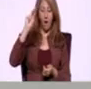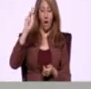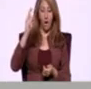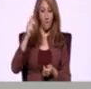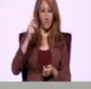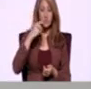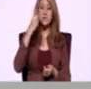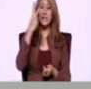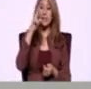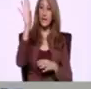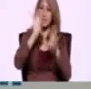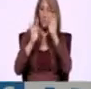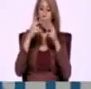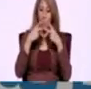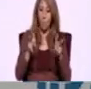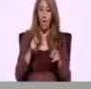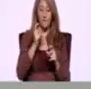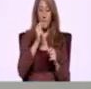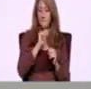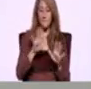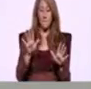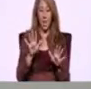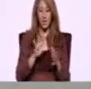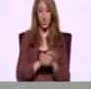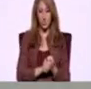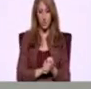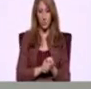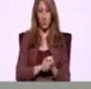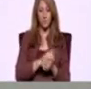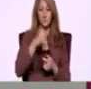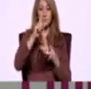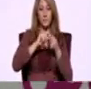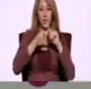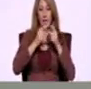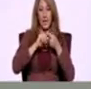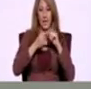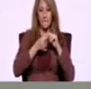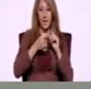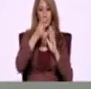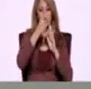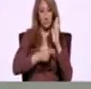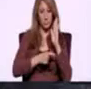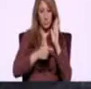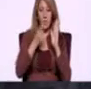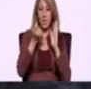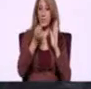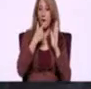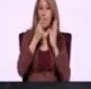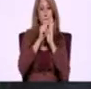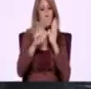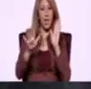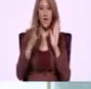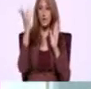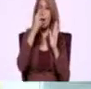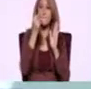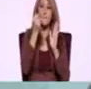شهريا. وتم الاتفاق مع جمعية الروشتة الخيرية للمساعدات العلاجية والتنمية لتقديم علاج مجاني